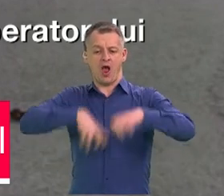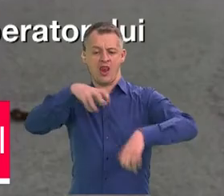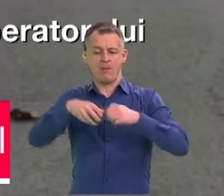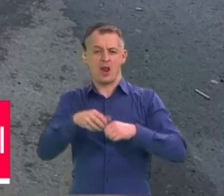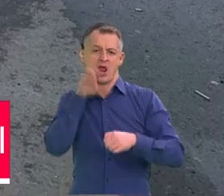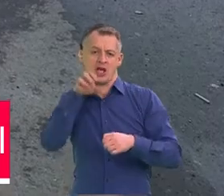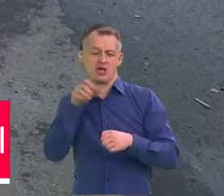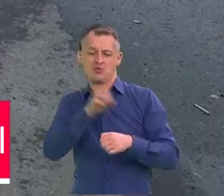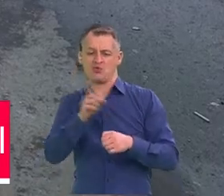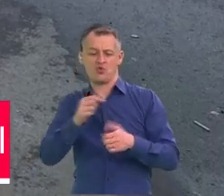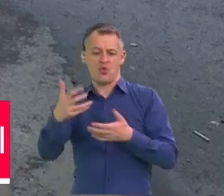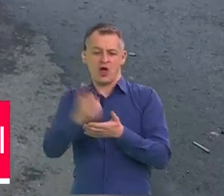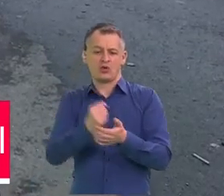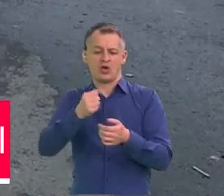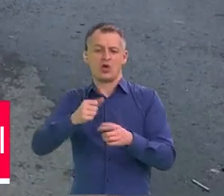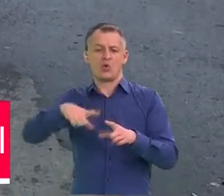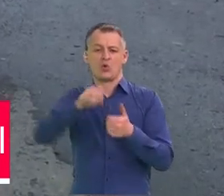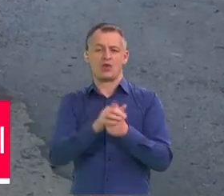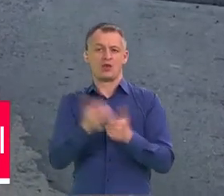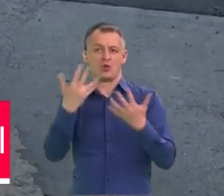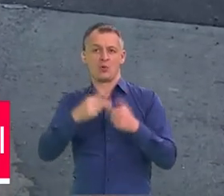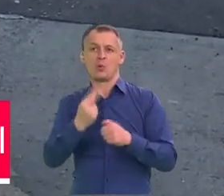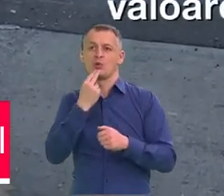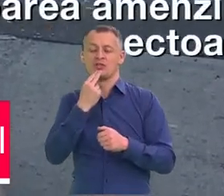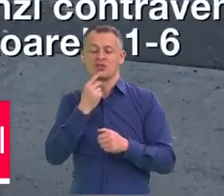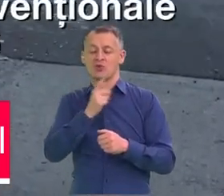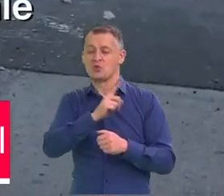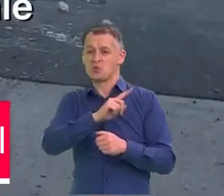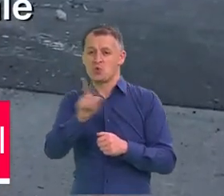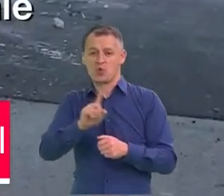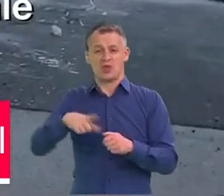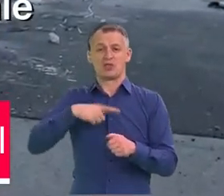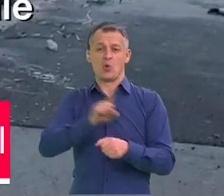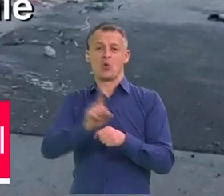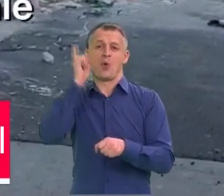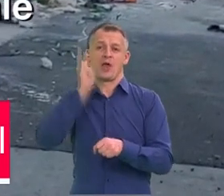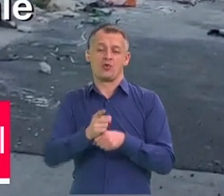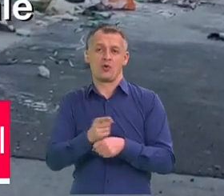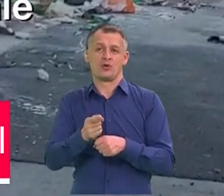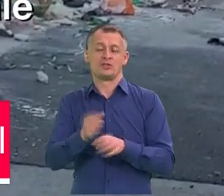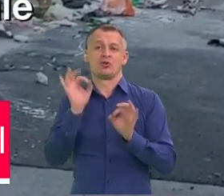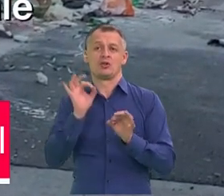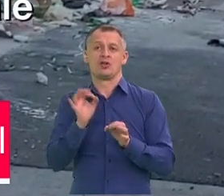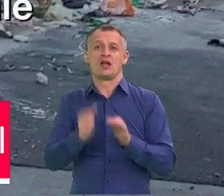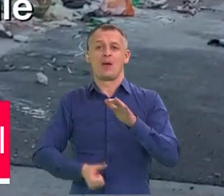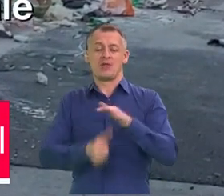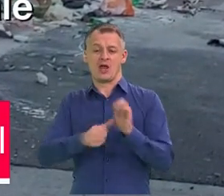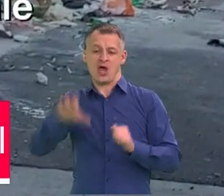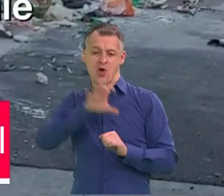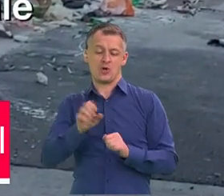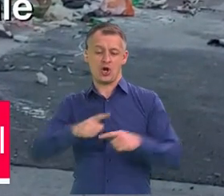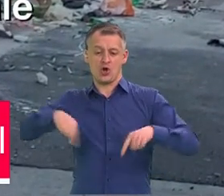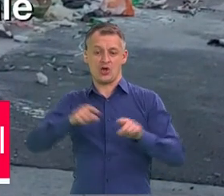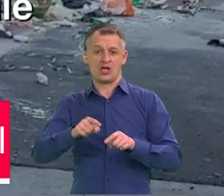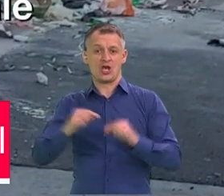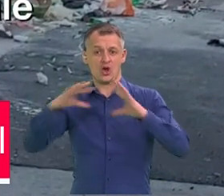după ele. Numărul polițiștilor nu e un criteriu, mai ales că în capitalele europene pe care le vizităm, noi românii, înțelegem amenda